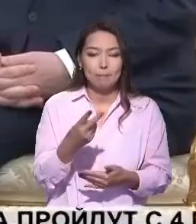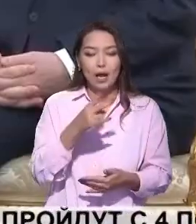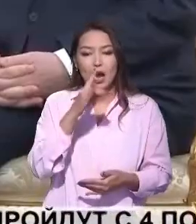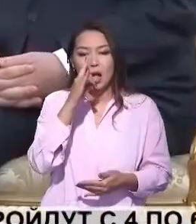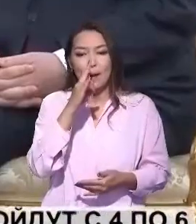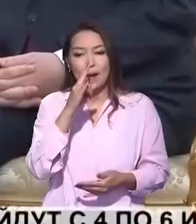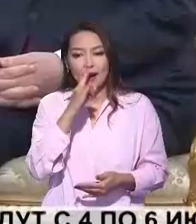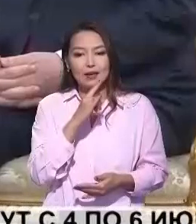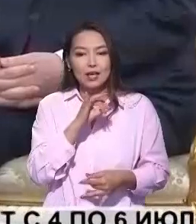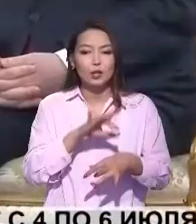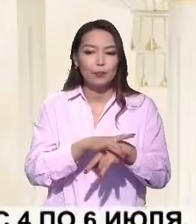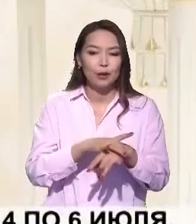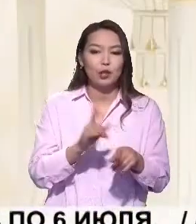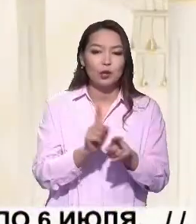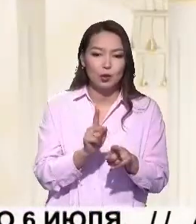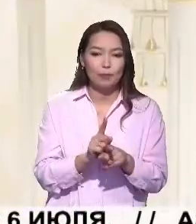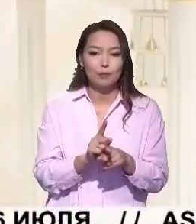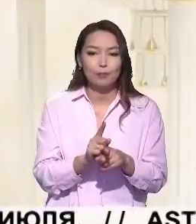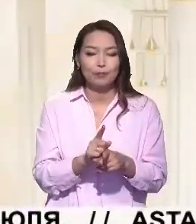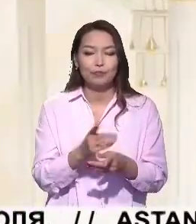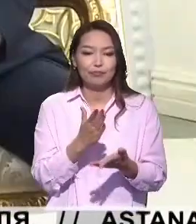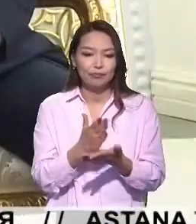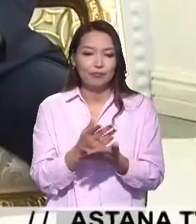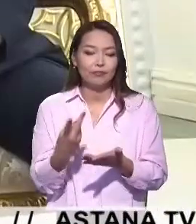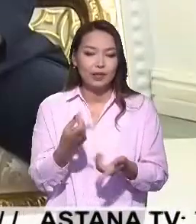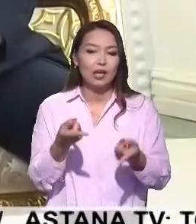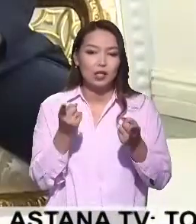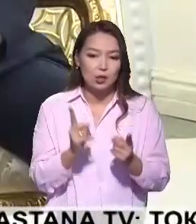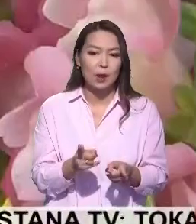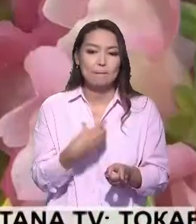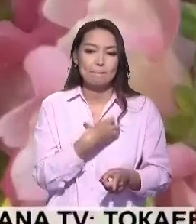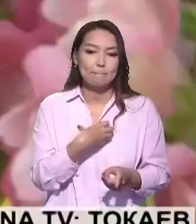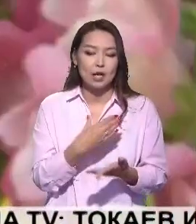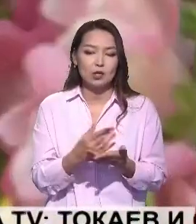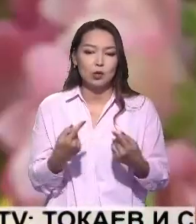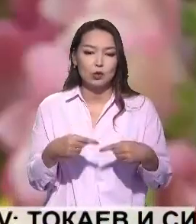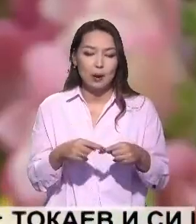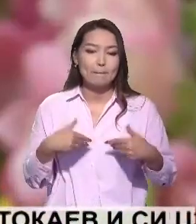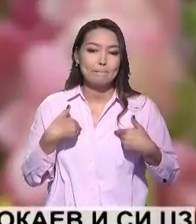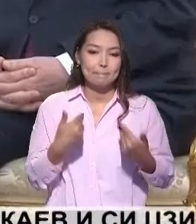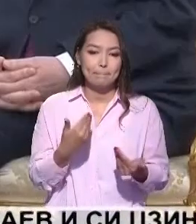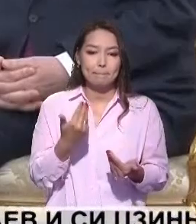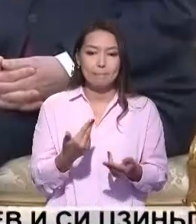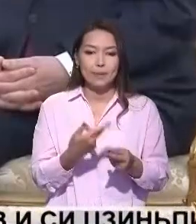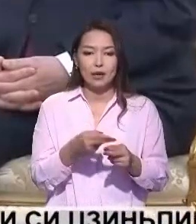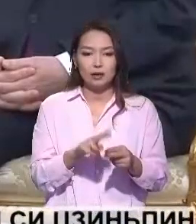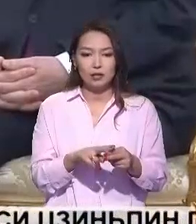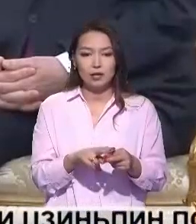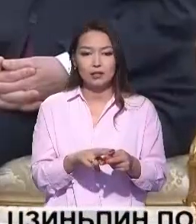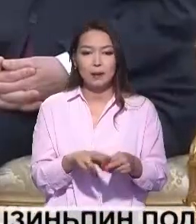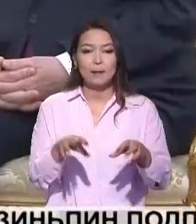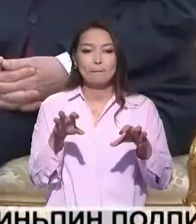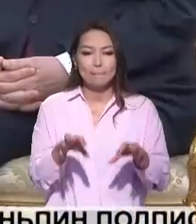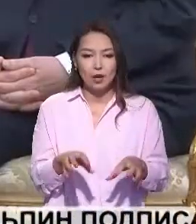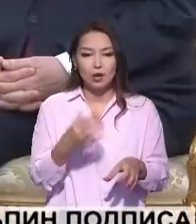Таджикистаном, здесь нет никаких препятствий. Мы являемся действительно реальными союзниками. Поздравляю вас с успешным